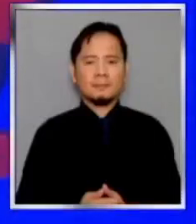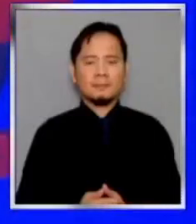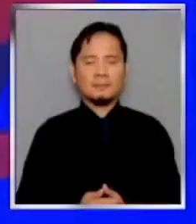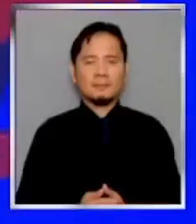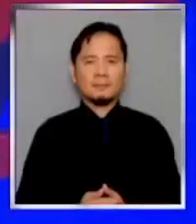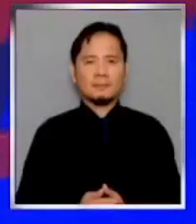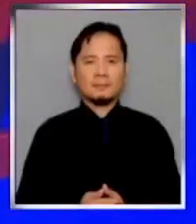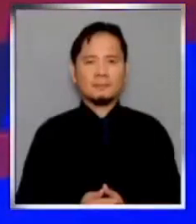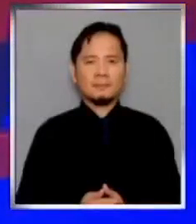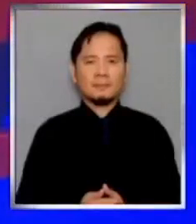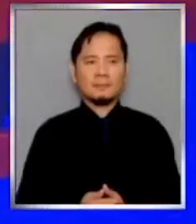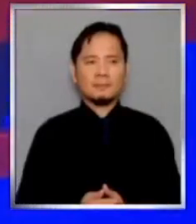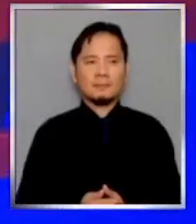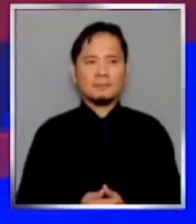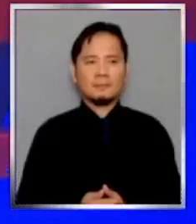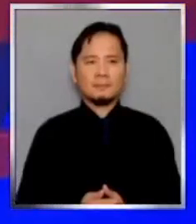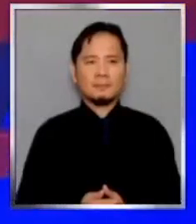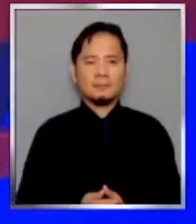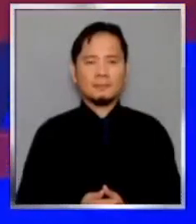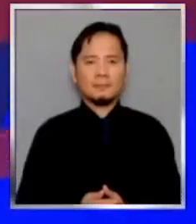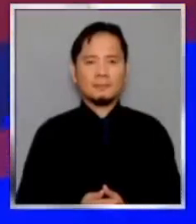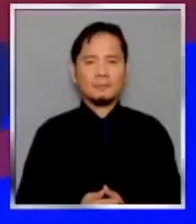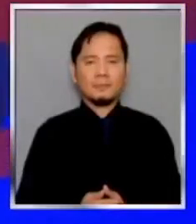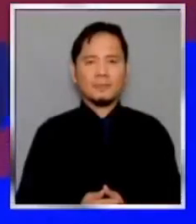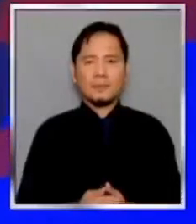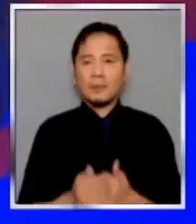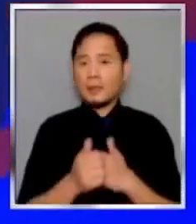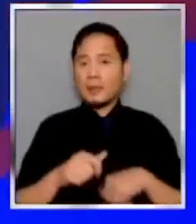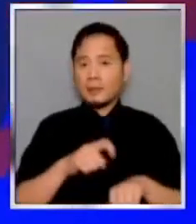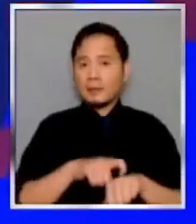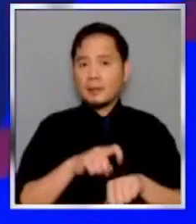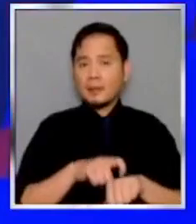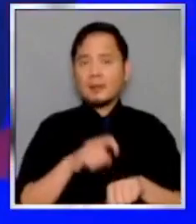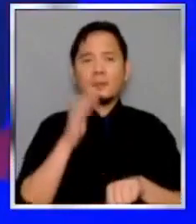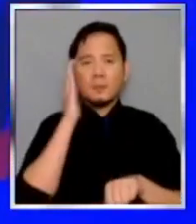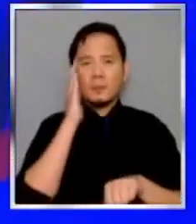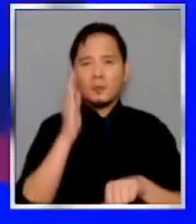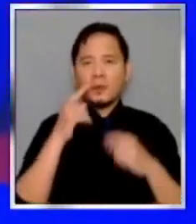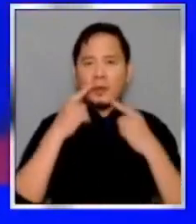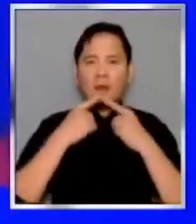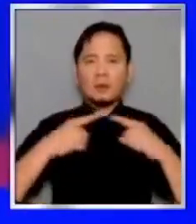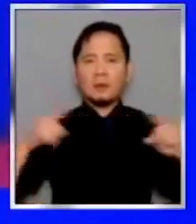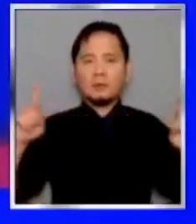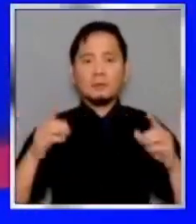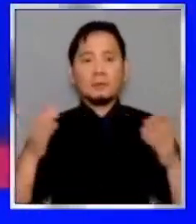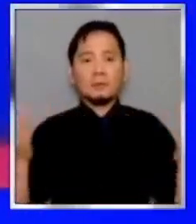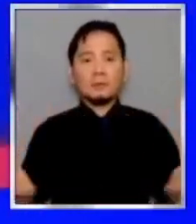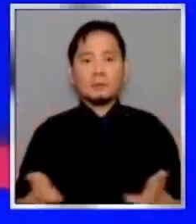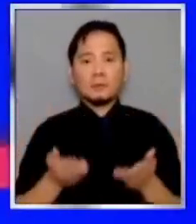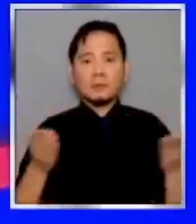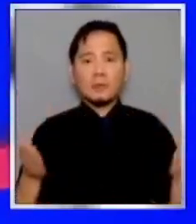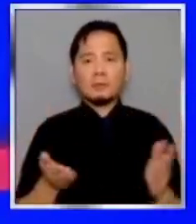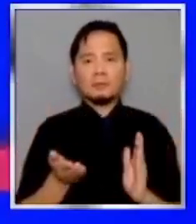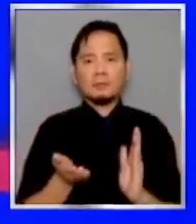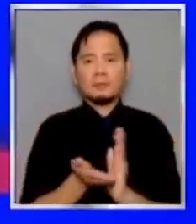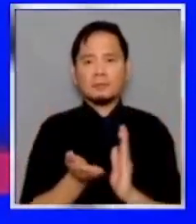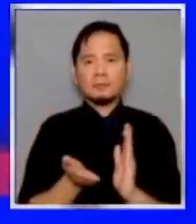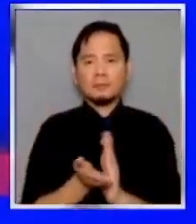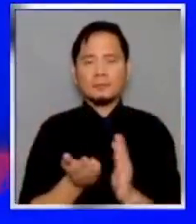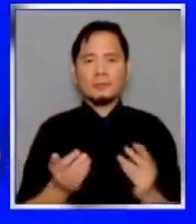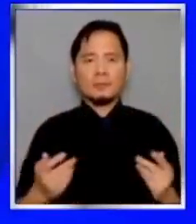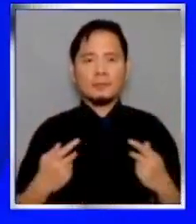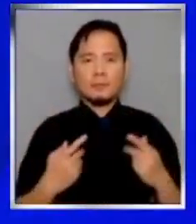Ano mga oras, sa katakda na rin ipoklama ang panalo sa local positions dyan po sa Pasig. At para sa update, naroon live si